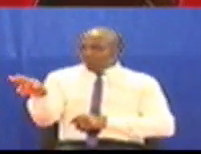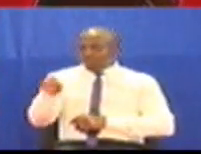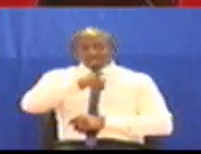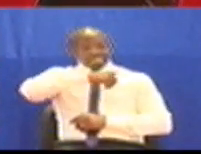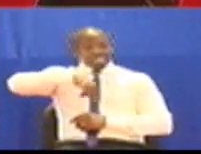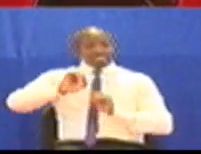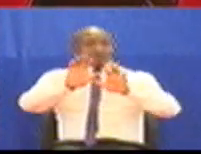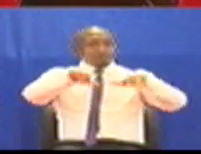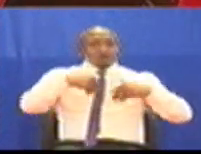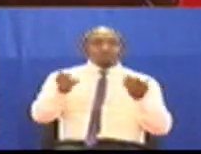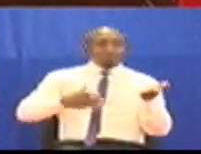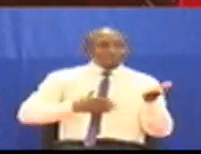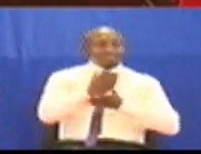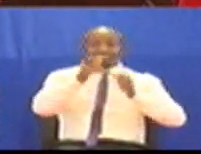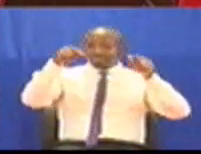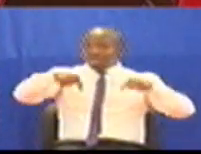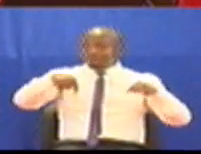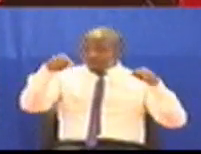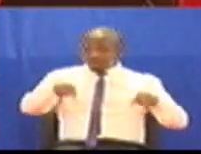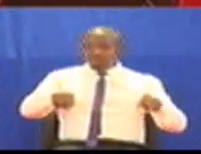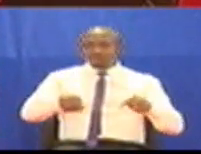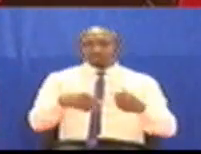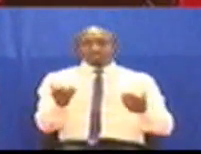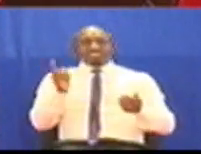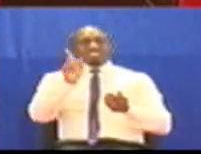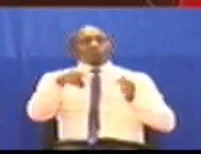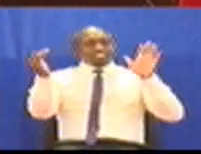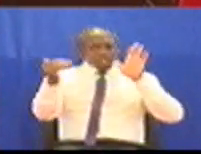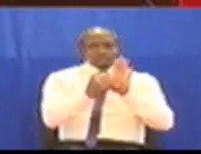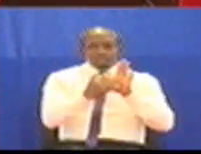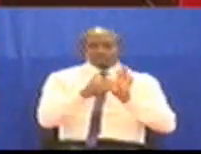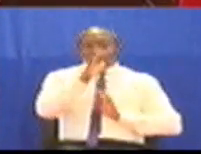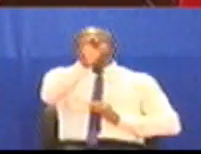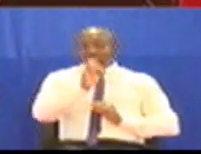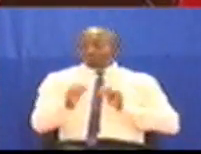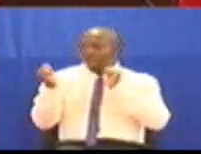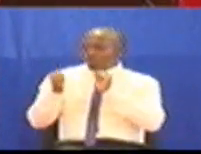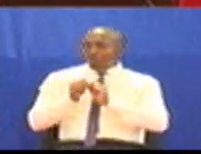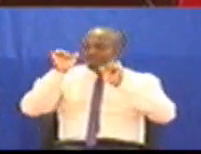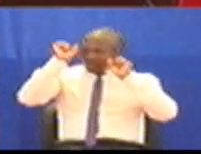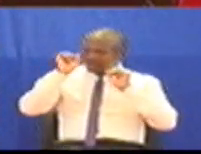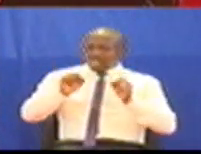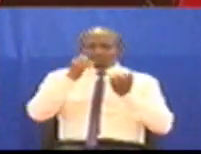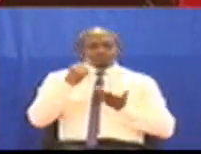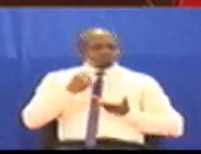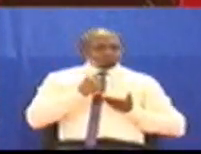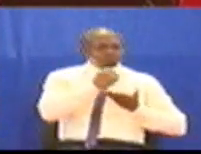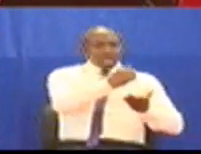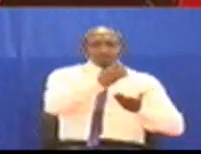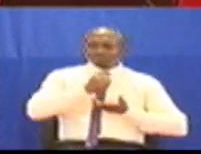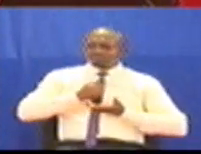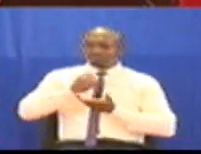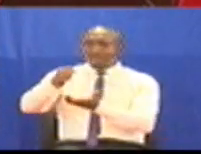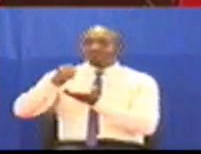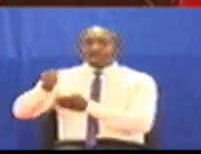wabunge tulipitisha hapa kwenye bunge hili, kwamba ikawa ni sheria sasa kwamba ile 10% ni lazima iende kwa wahusika wale mavu na